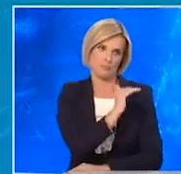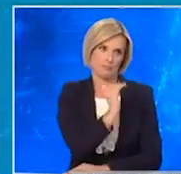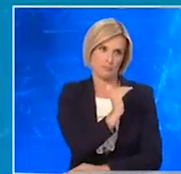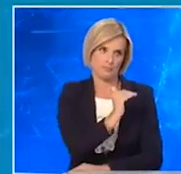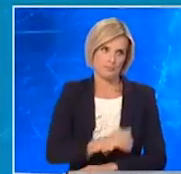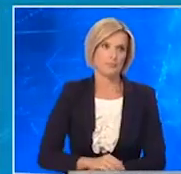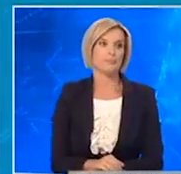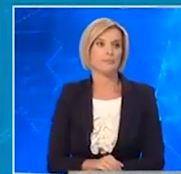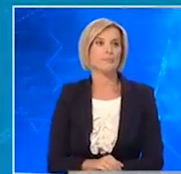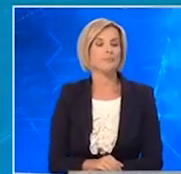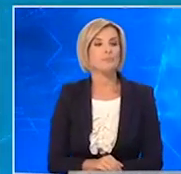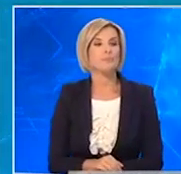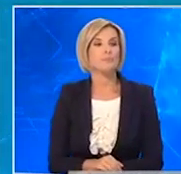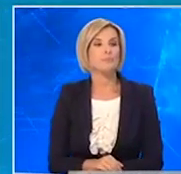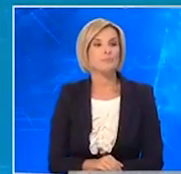Καλησπέρα.